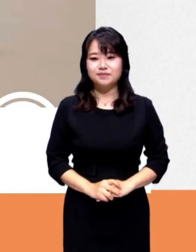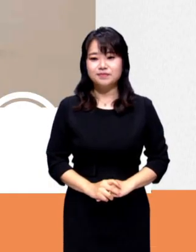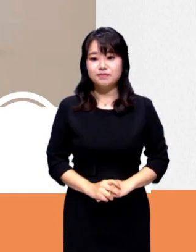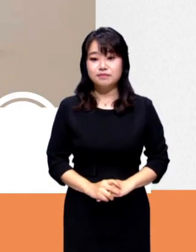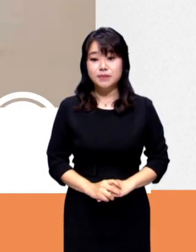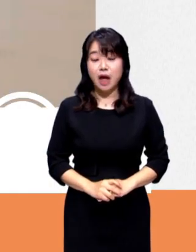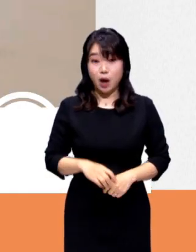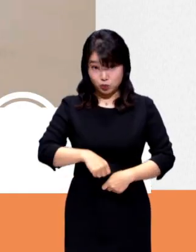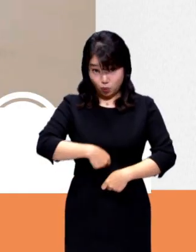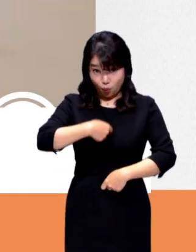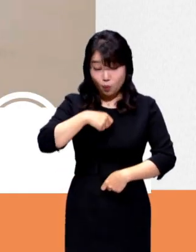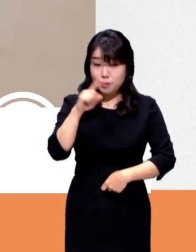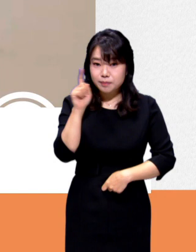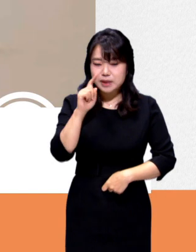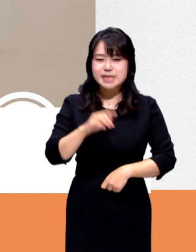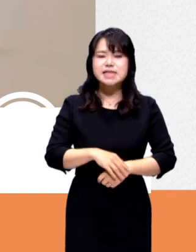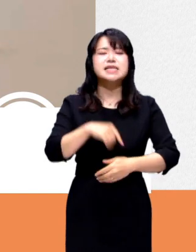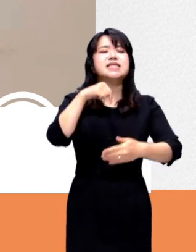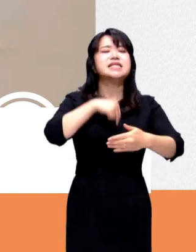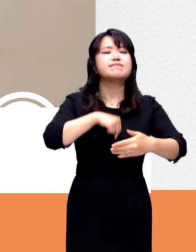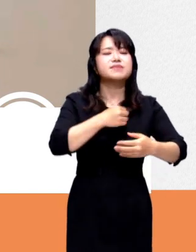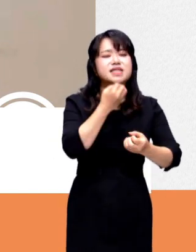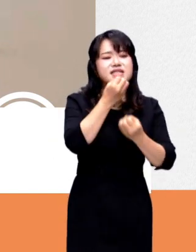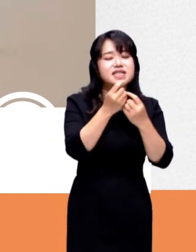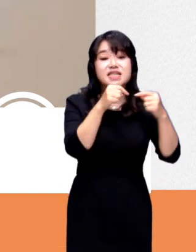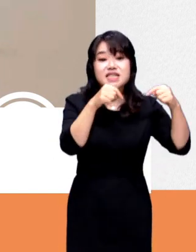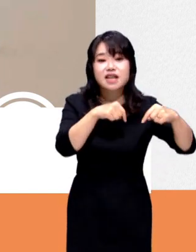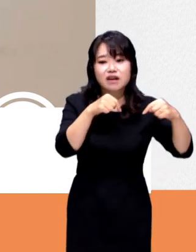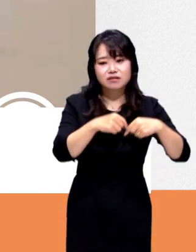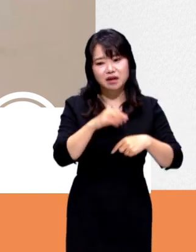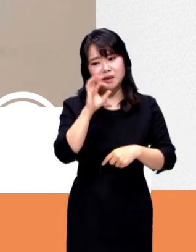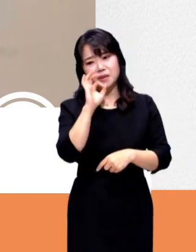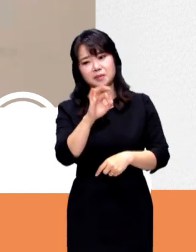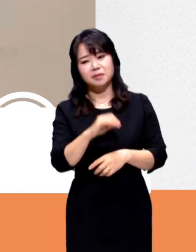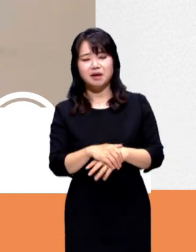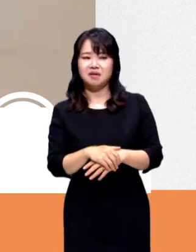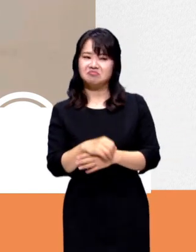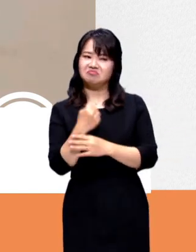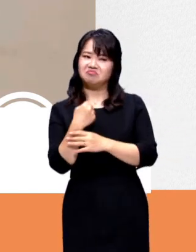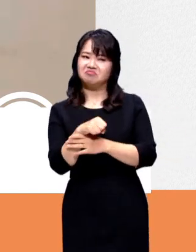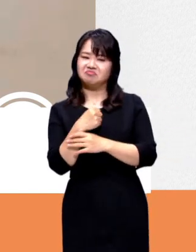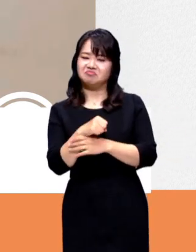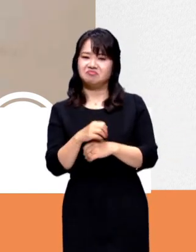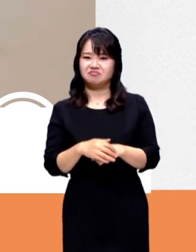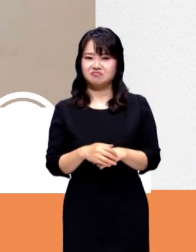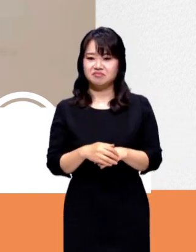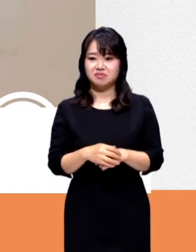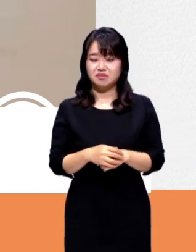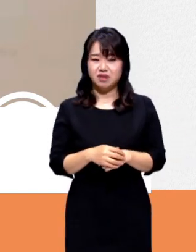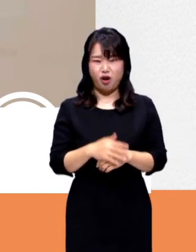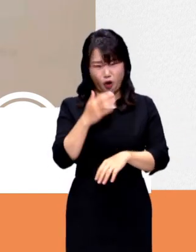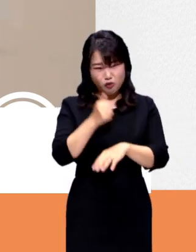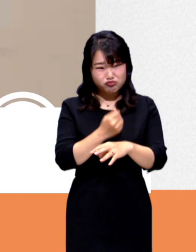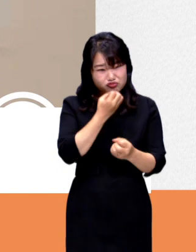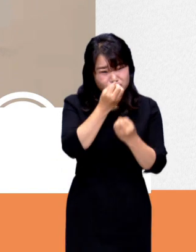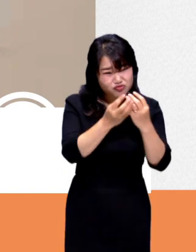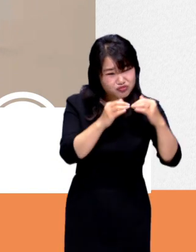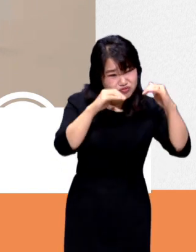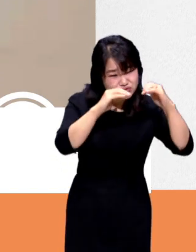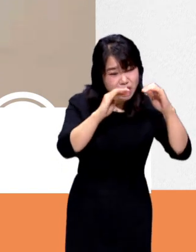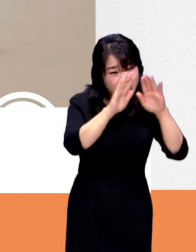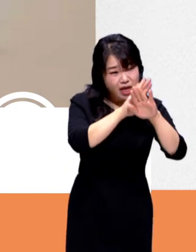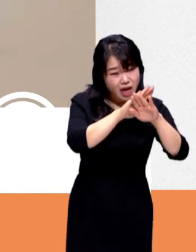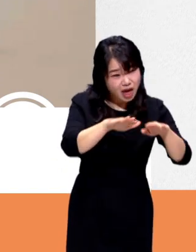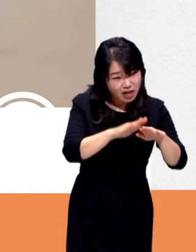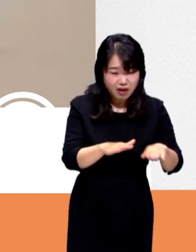사실 저는 심리 상담에 대해서 긍정적으로 바라보는 사람이 아니었어요. 궁극적인 해결책이 되지 못한다고